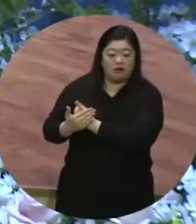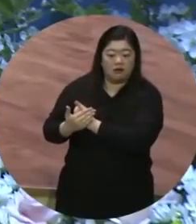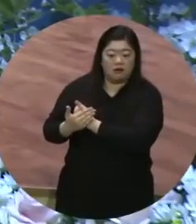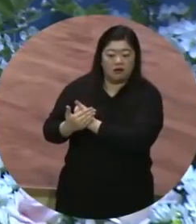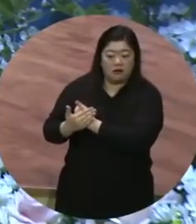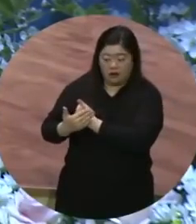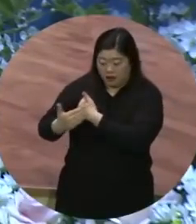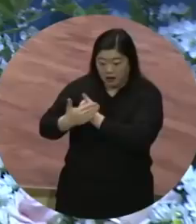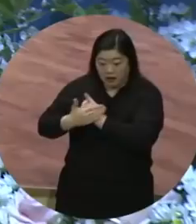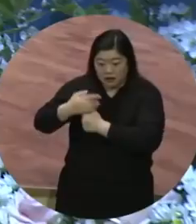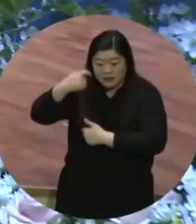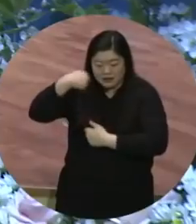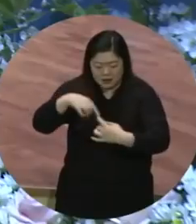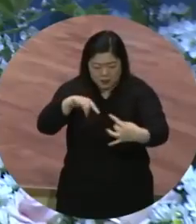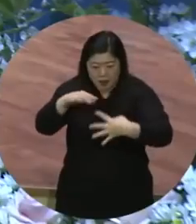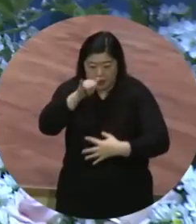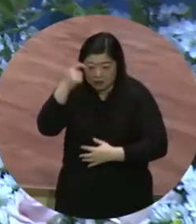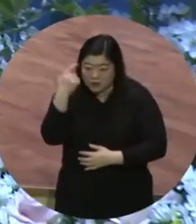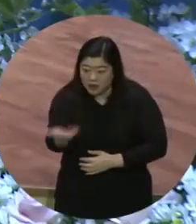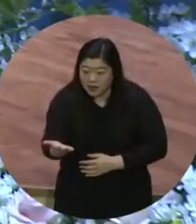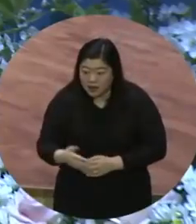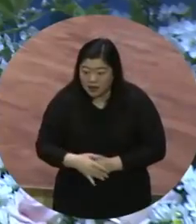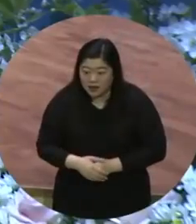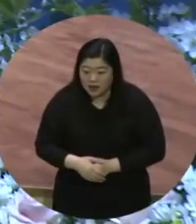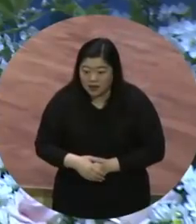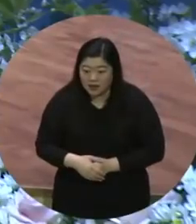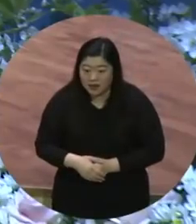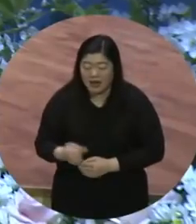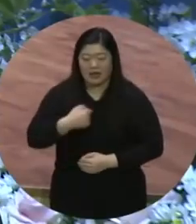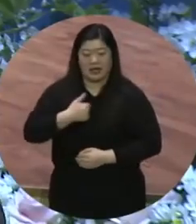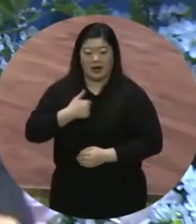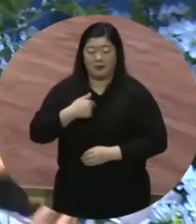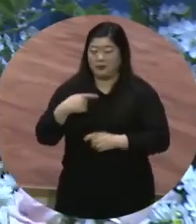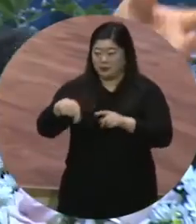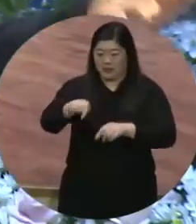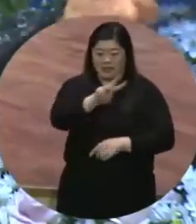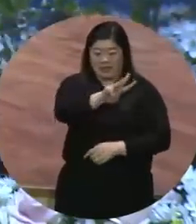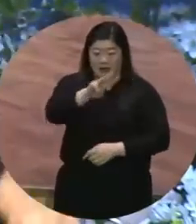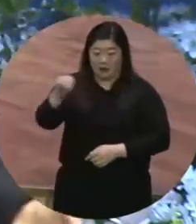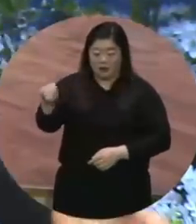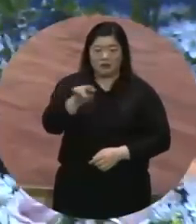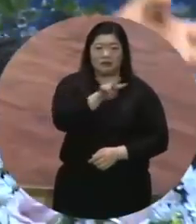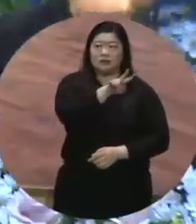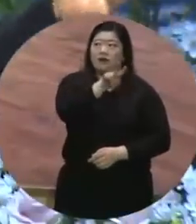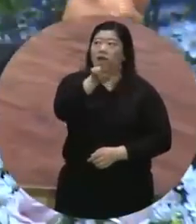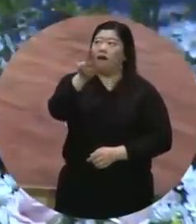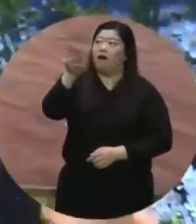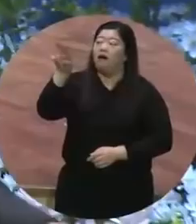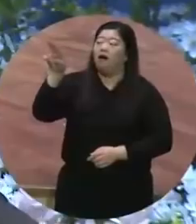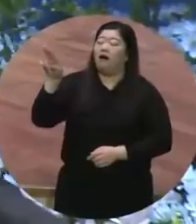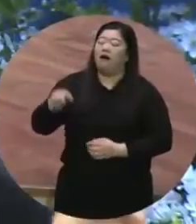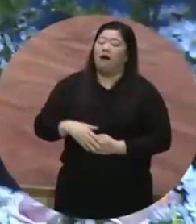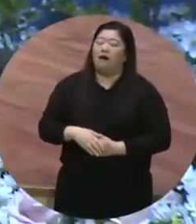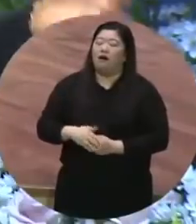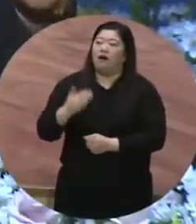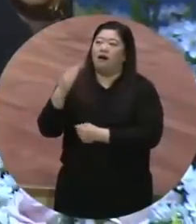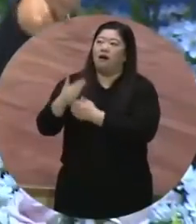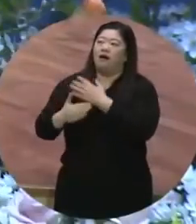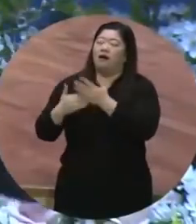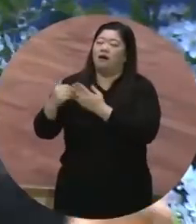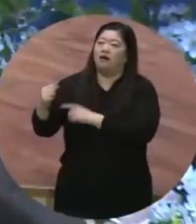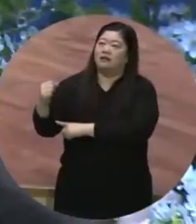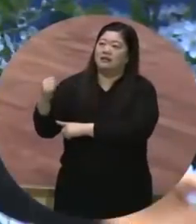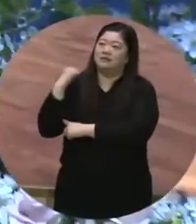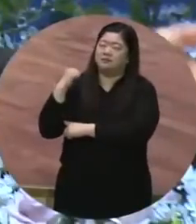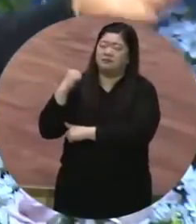느끼세요? 난 이 교회 보고 느낀다니까요. 하나님이 다 하나님 사람들 세워가지고 하나님이 다